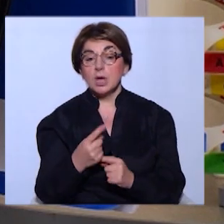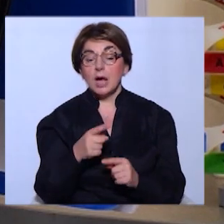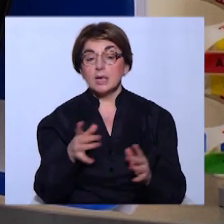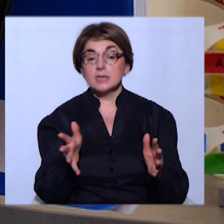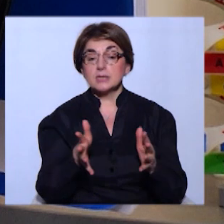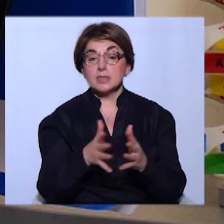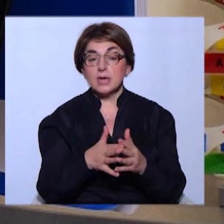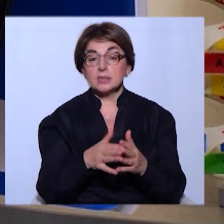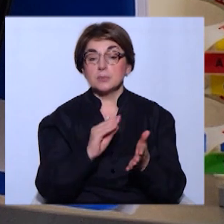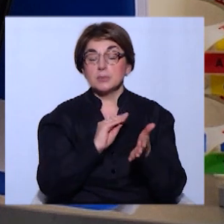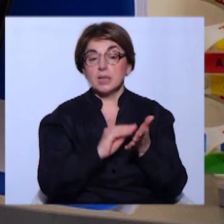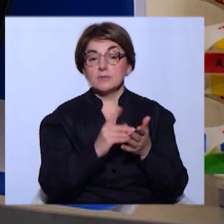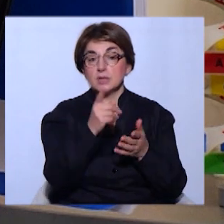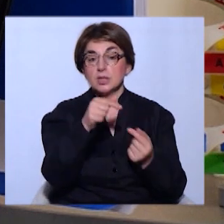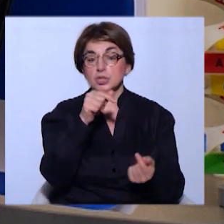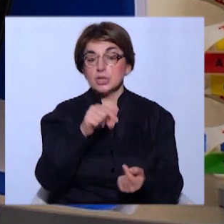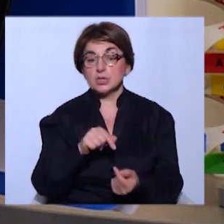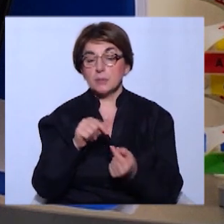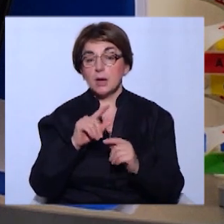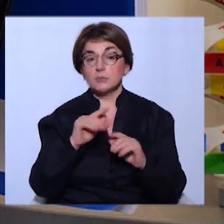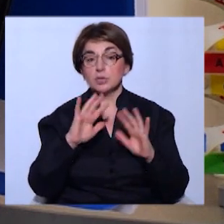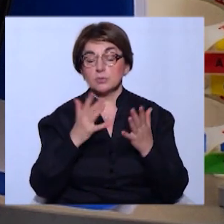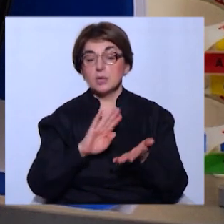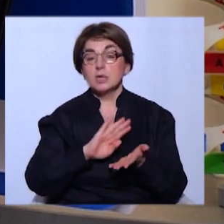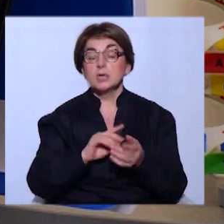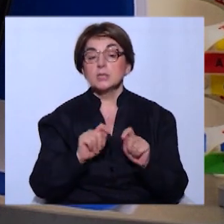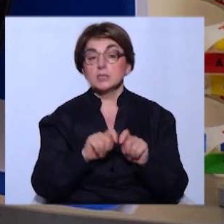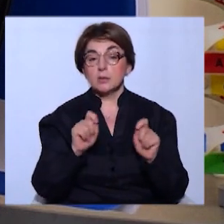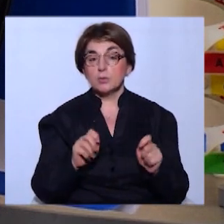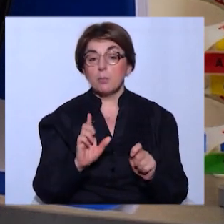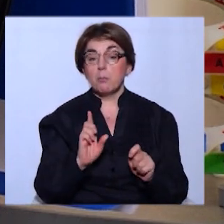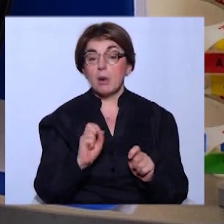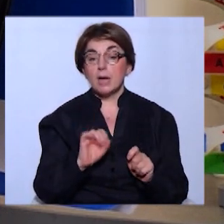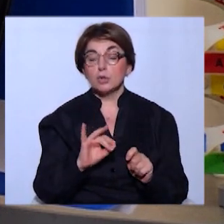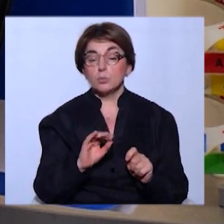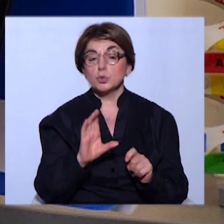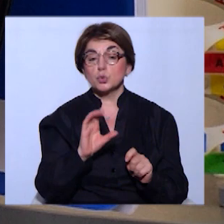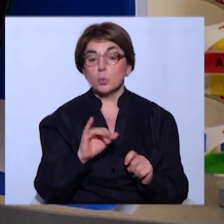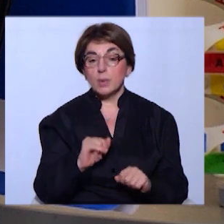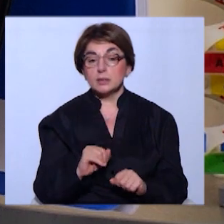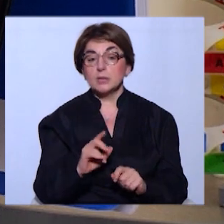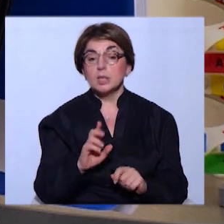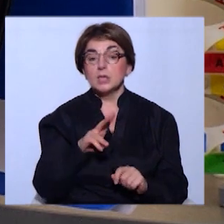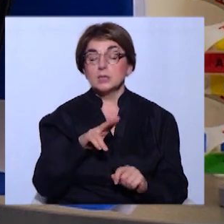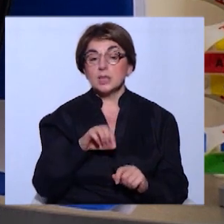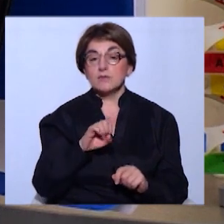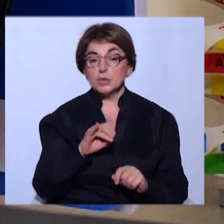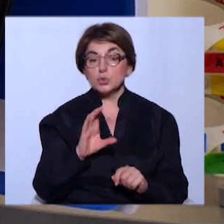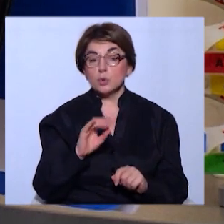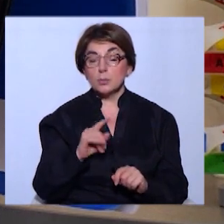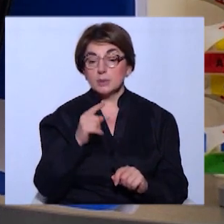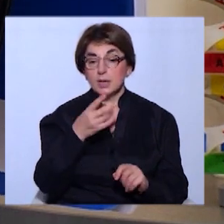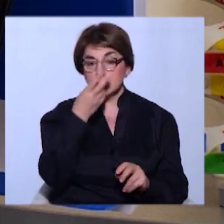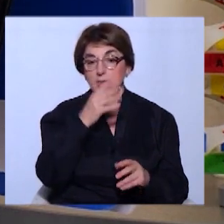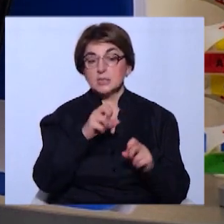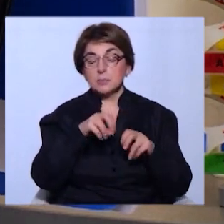წარმოიქმნა ბარიუმის სულფატი და ტყვიის სულფატი, რომლებიც არის ნალექი და ეს ორივე შემთხვევაში არის თეთრი ფერის ნალექი და